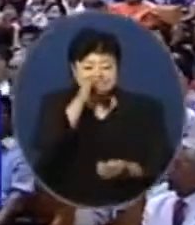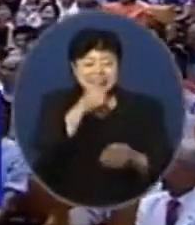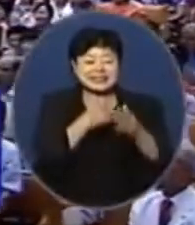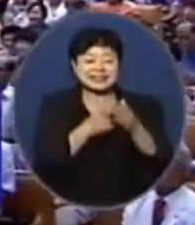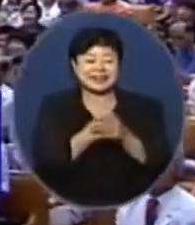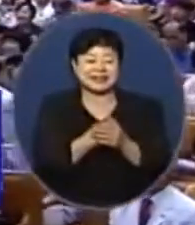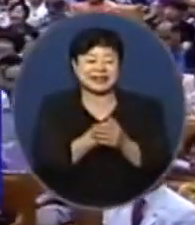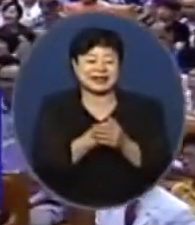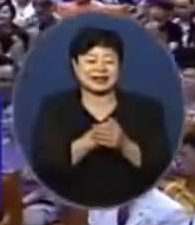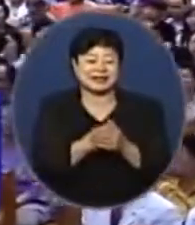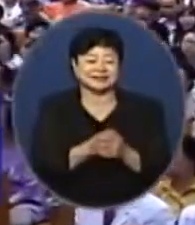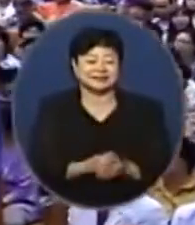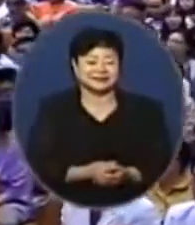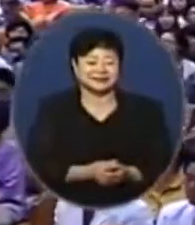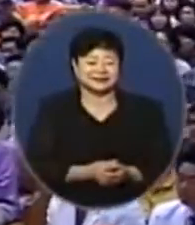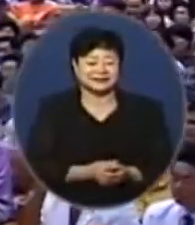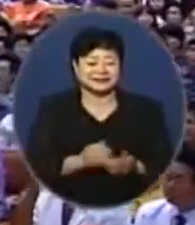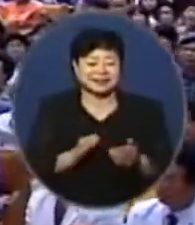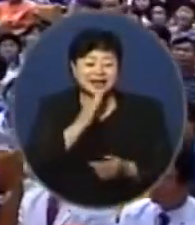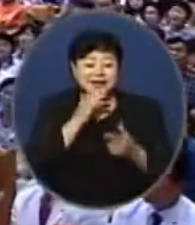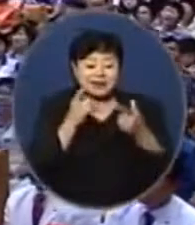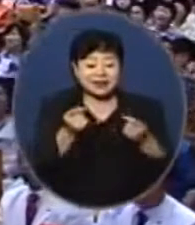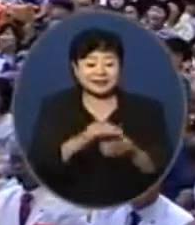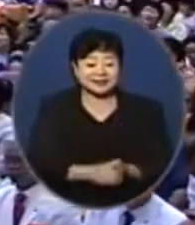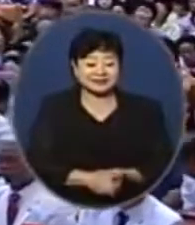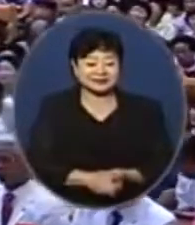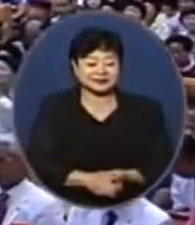백성이 많음이라 하시더라. 아멘.